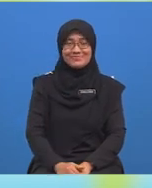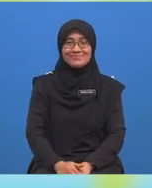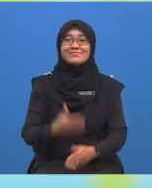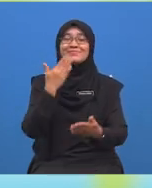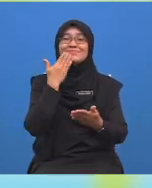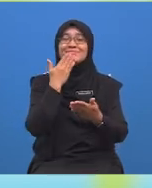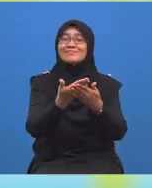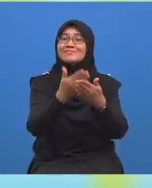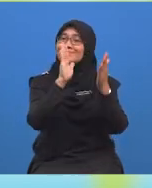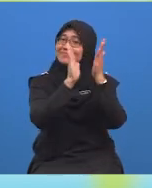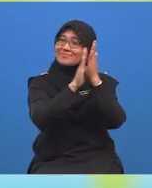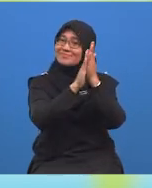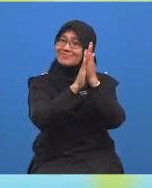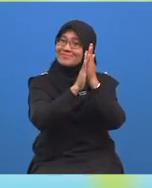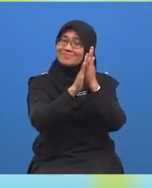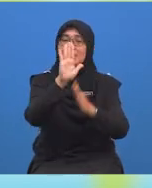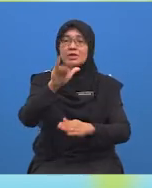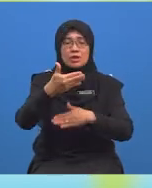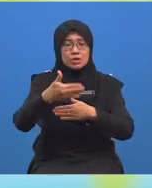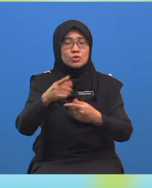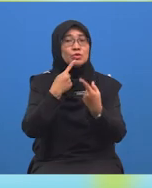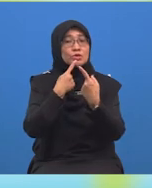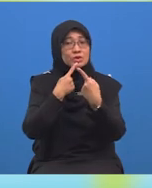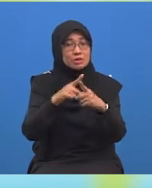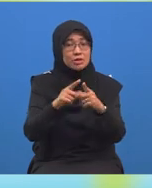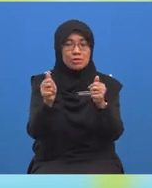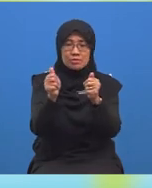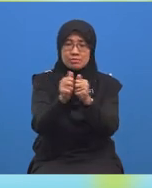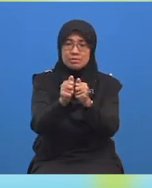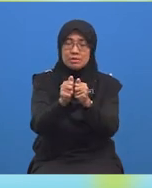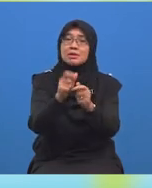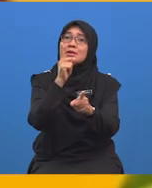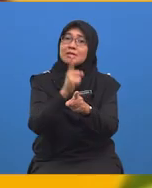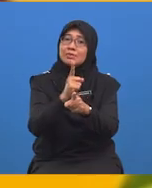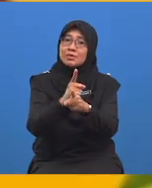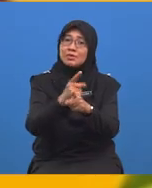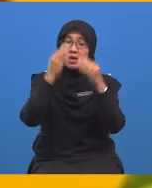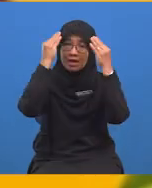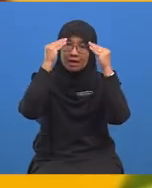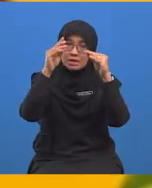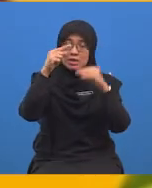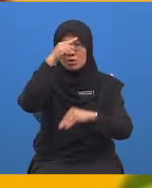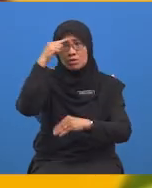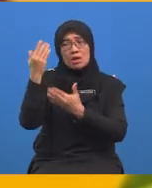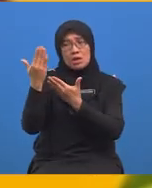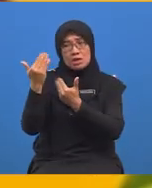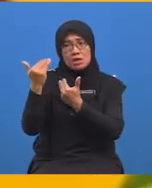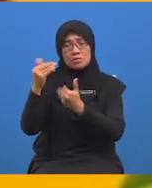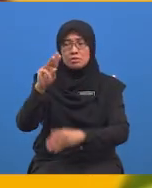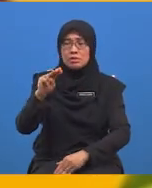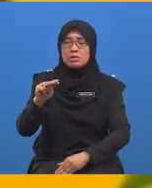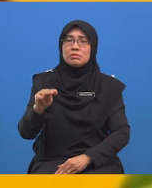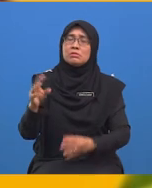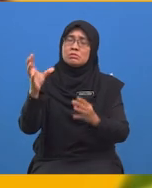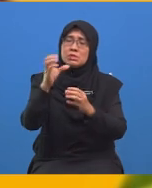Tahniah dan syabas kepada murid-murid yang berjaya menjawab semua latihan yang diberi. Cikgu harap murid-murid